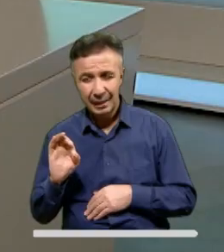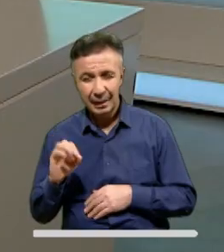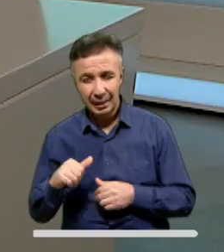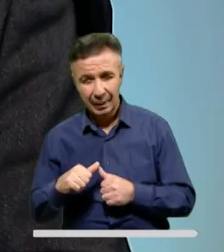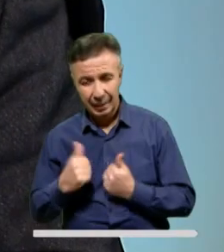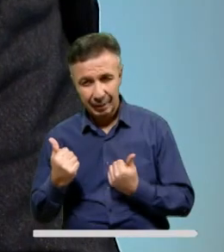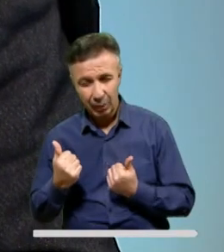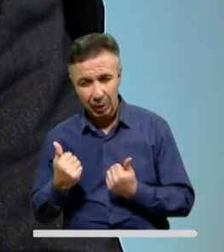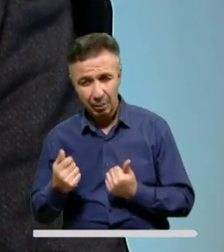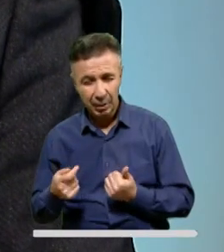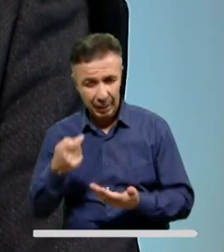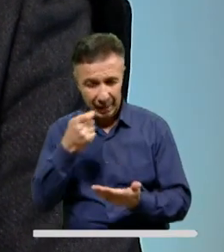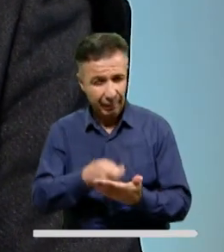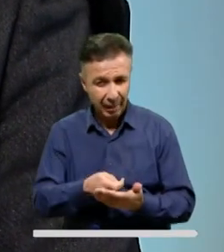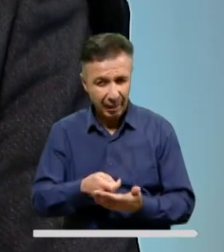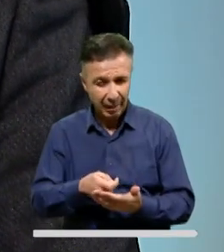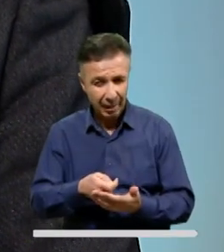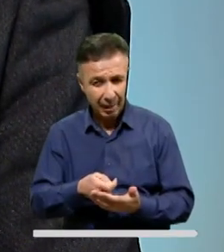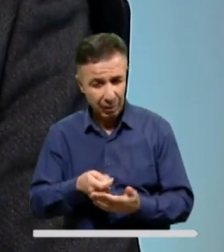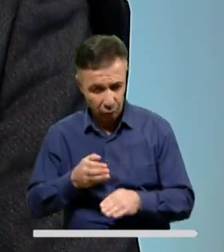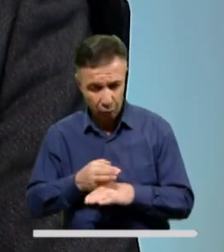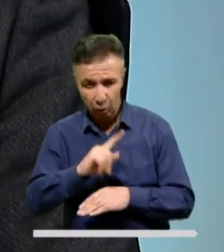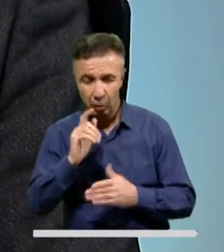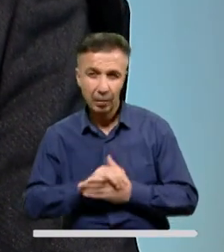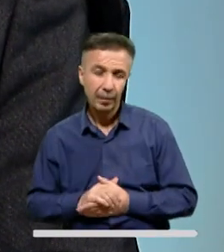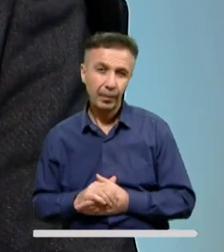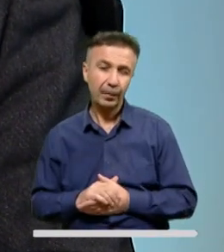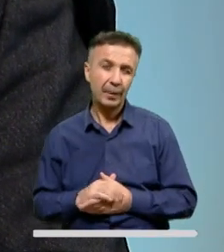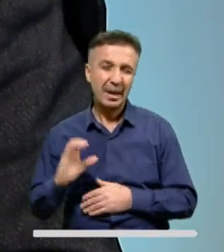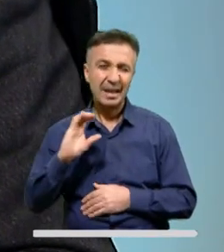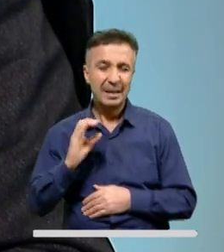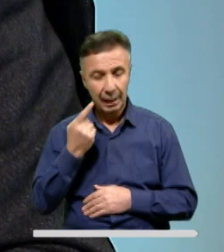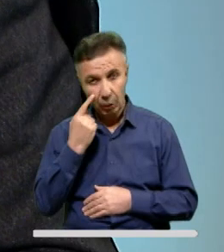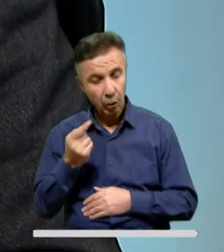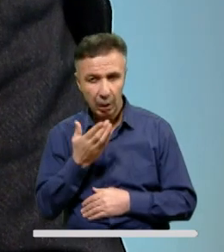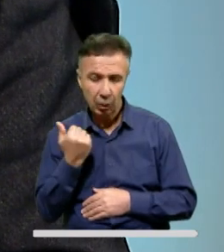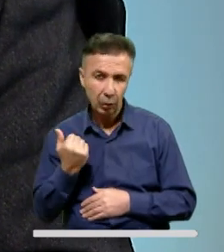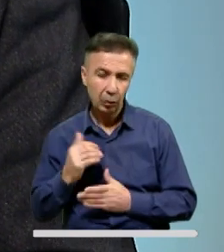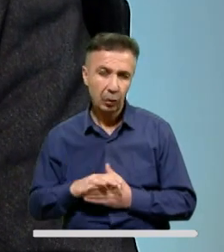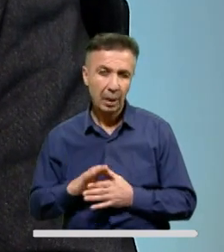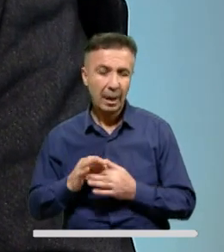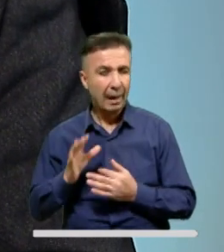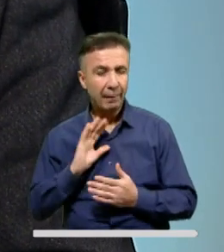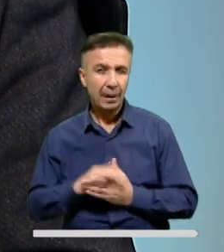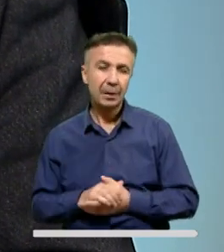Yani tabii İslam hukukuna göre süresiz nafaka durumu söz konusu değildir. Ne vardır?